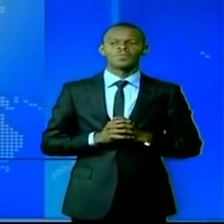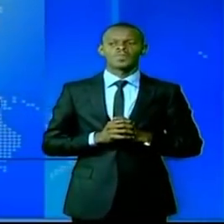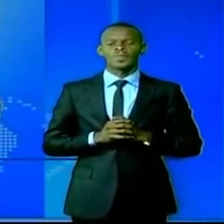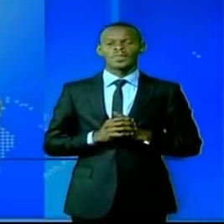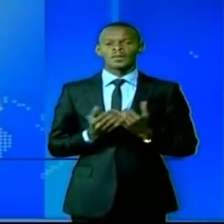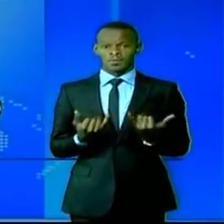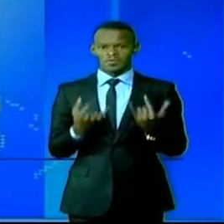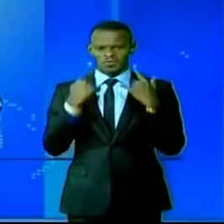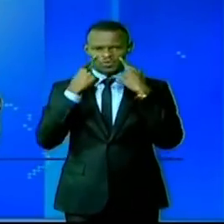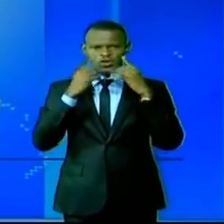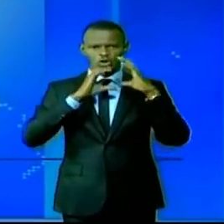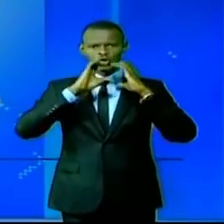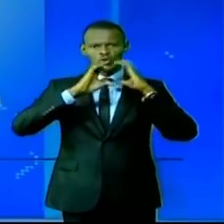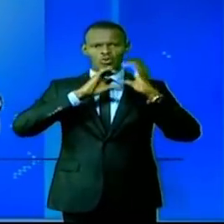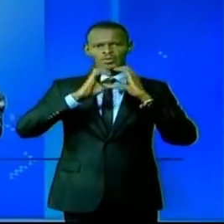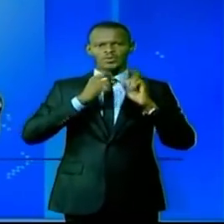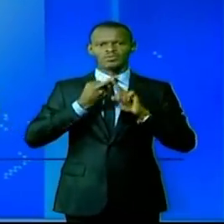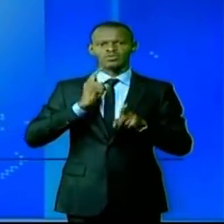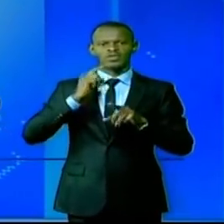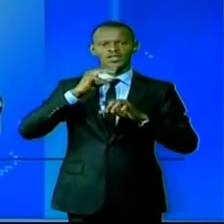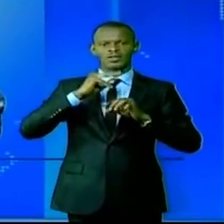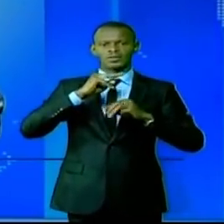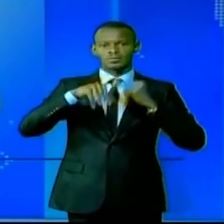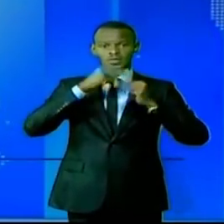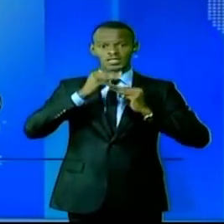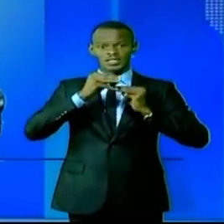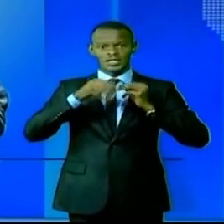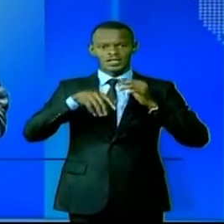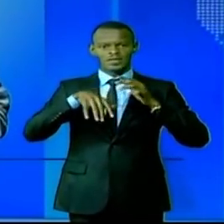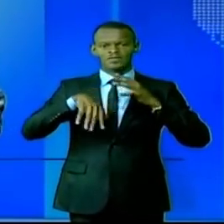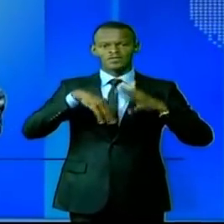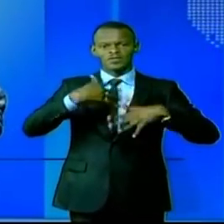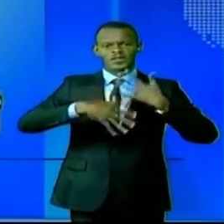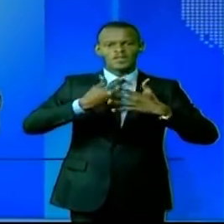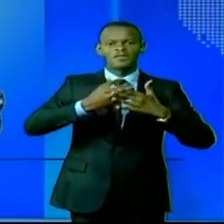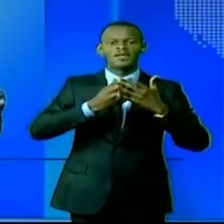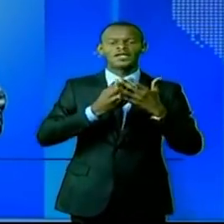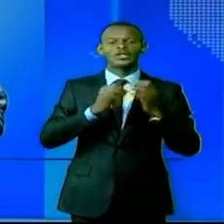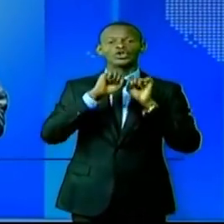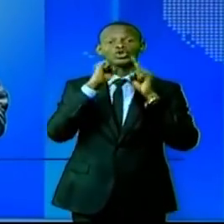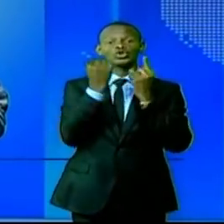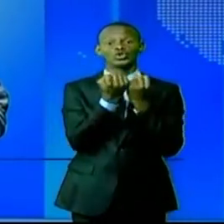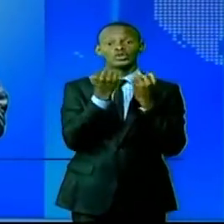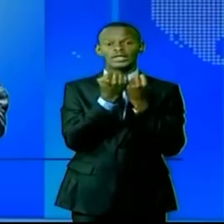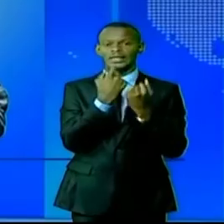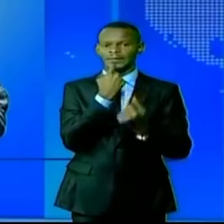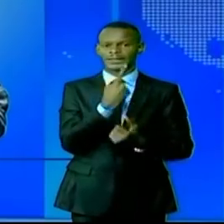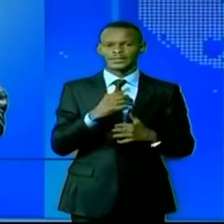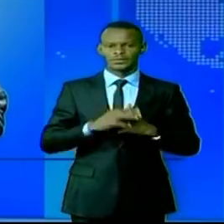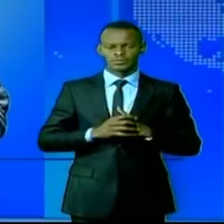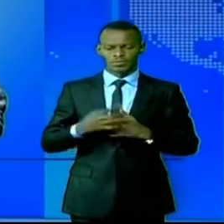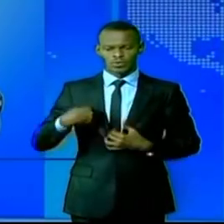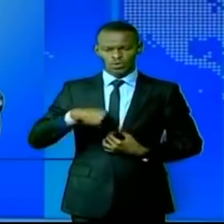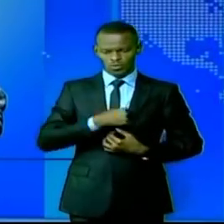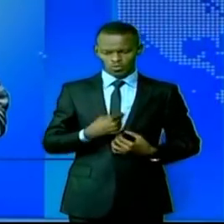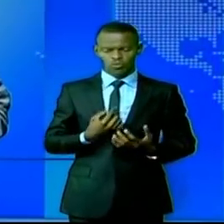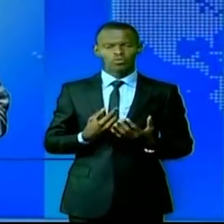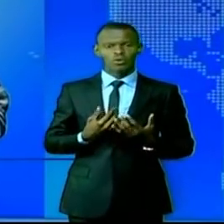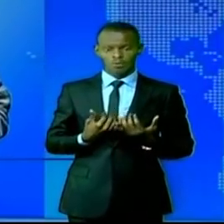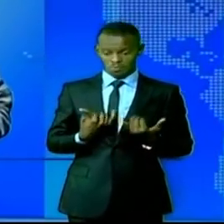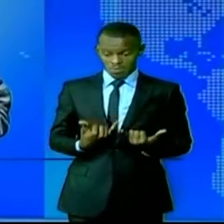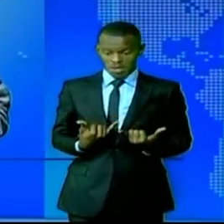à présent ce communiqué émanant du ministère des Affaires sociales, nous venons d'apprendre avec consternation l'horrible